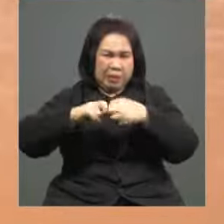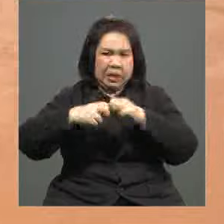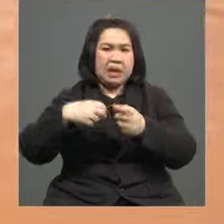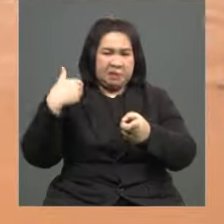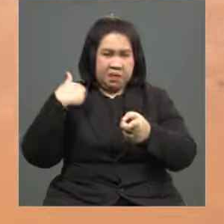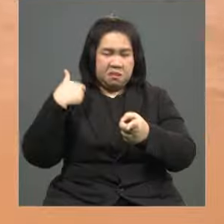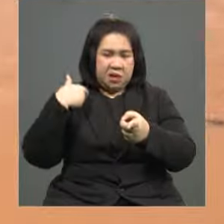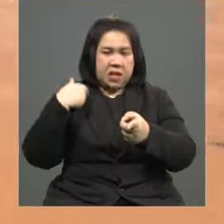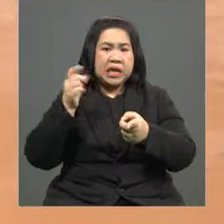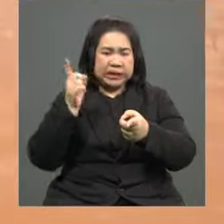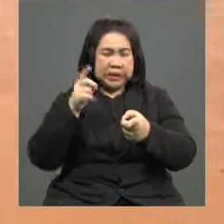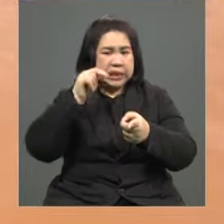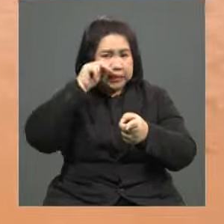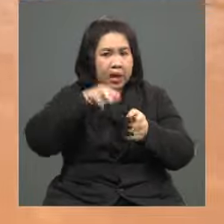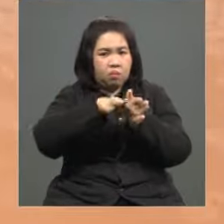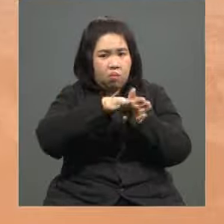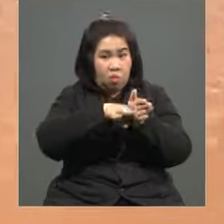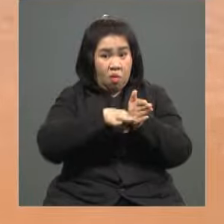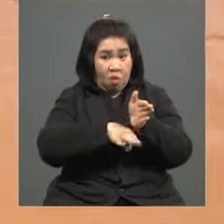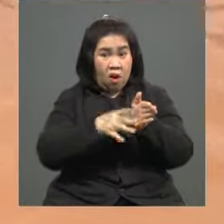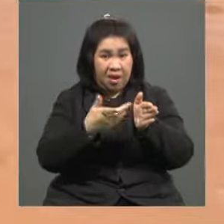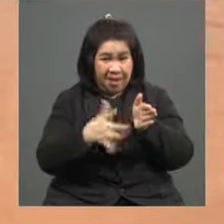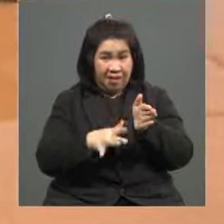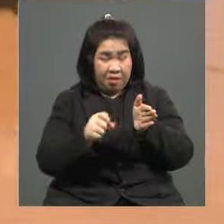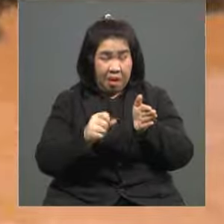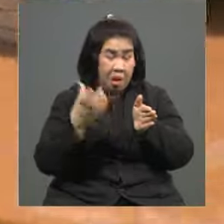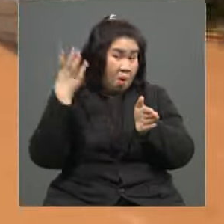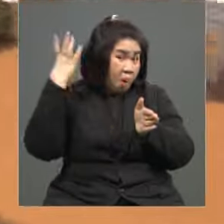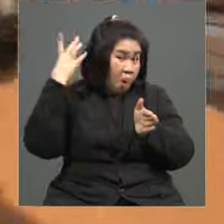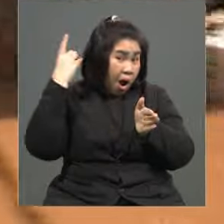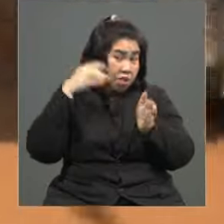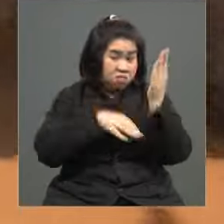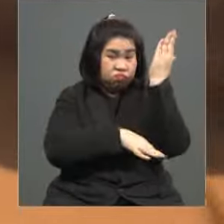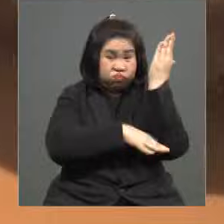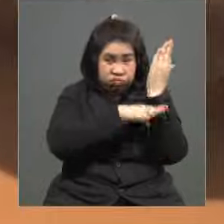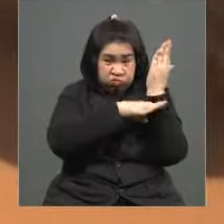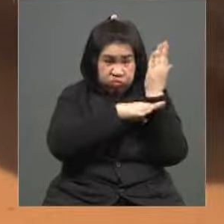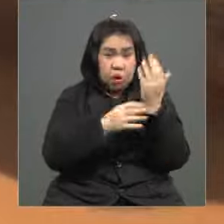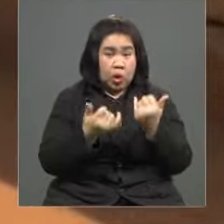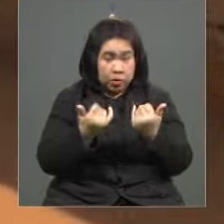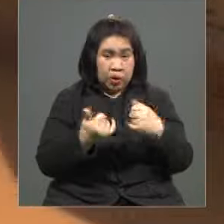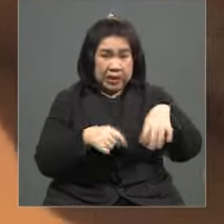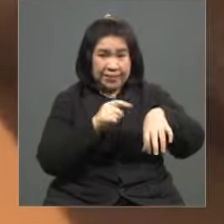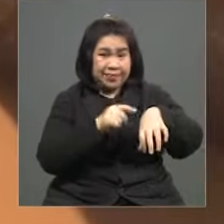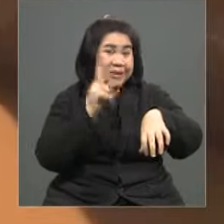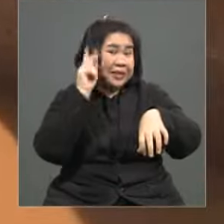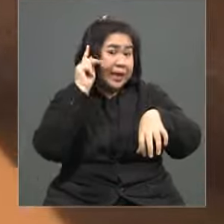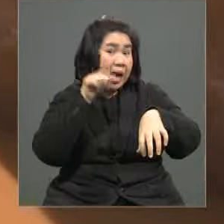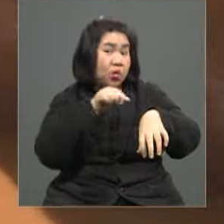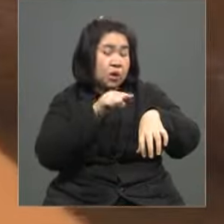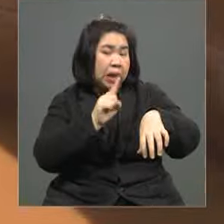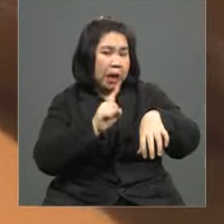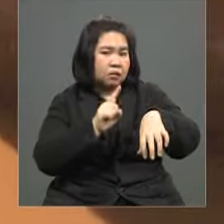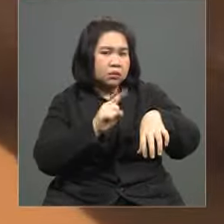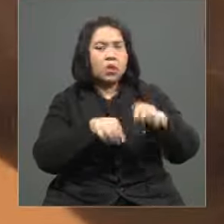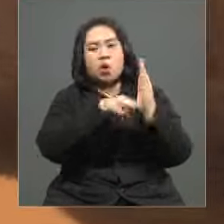ถึงแม้ว่าระดับน้ำนั้นจะเริ่มลดลงจากเมื่อวานนี้ถึงตอนนี้นะครับเฉพาะในพื้นที่ของสถานีตอนนี้ลดลงไปประมาณ